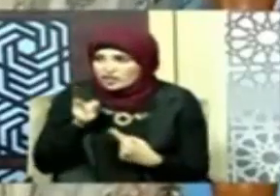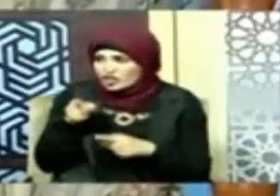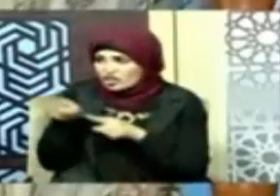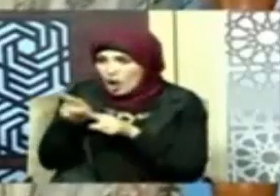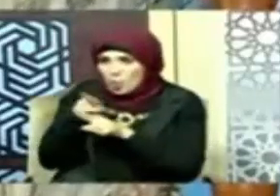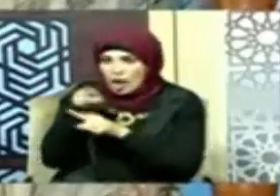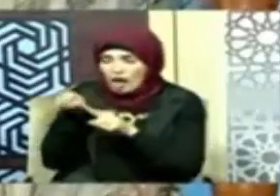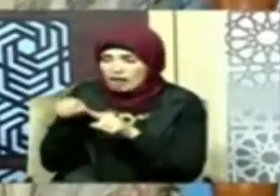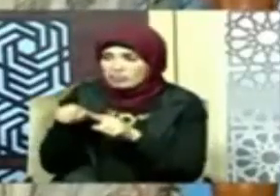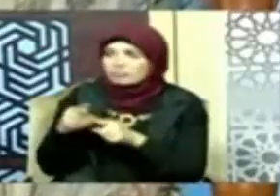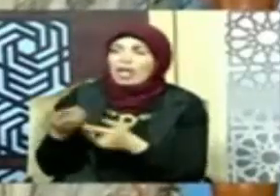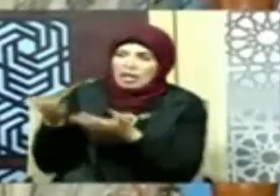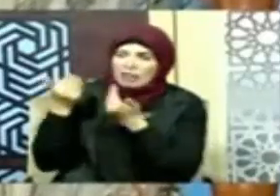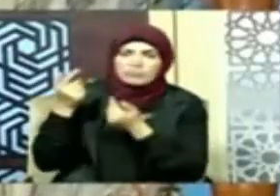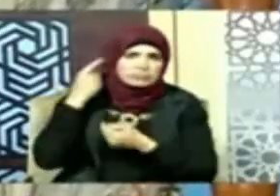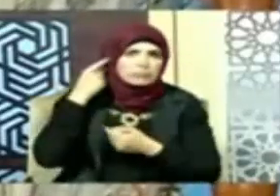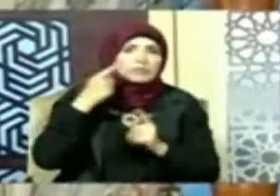علم